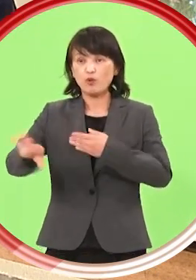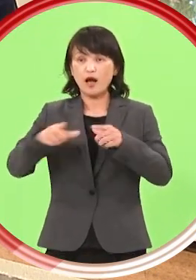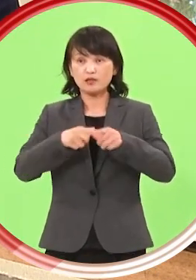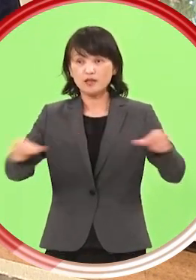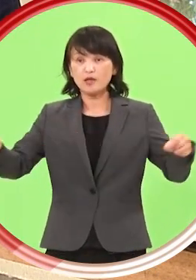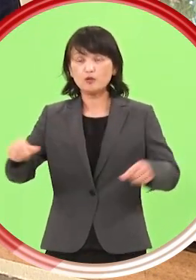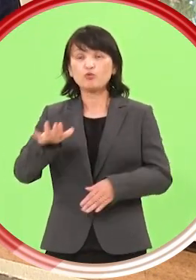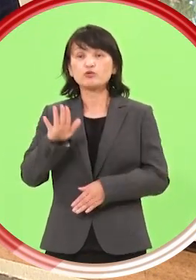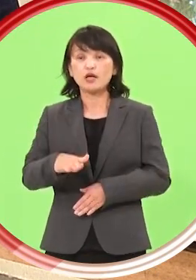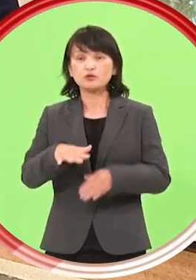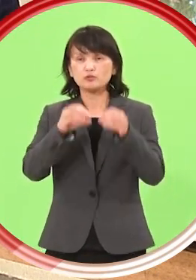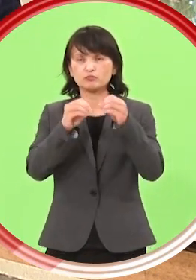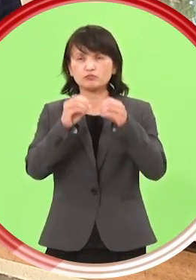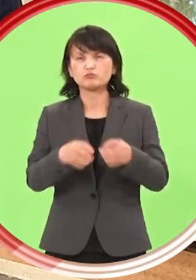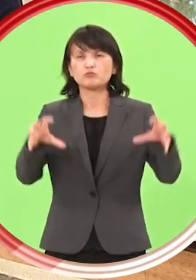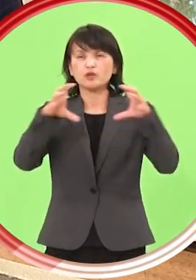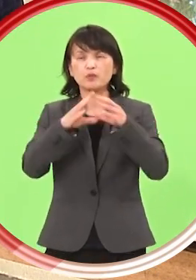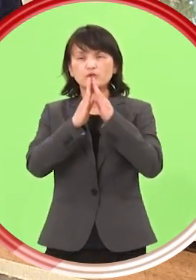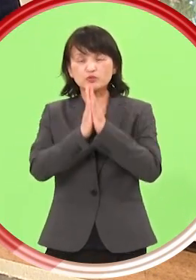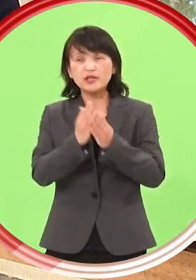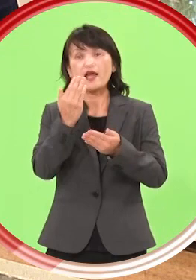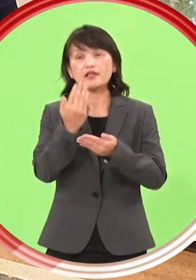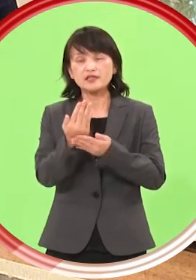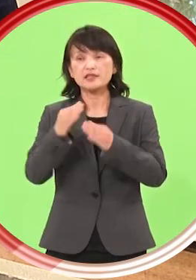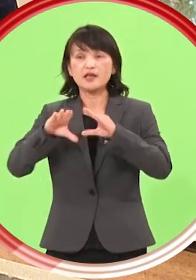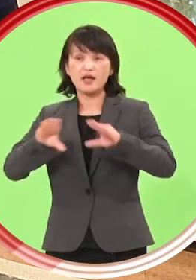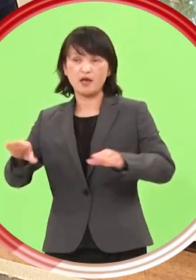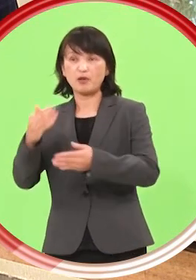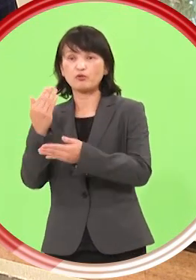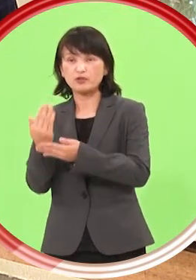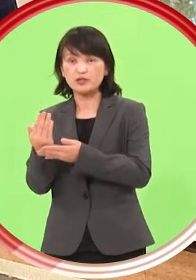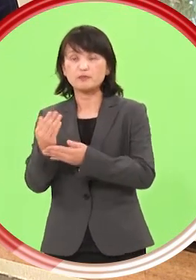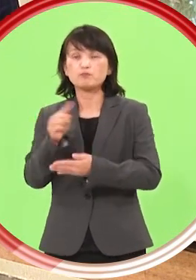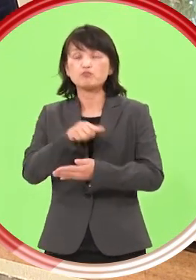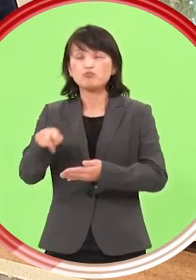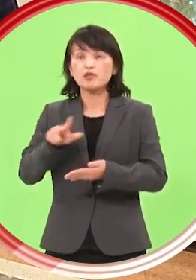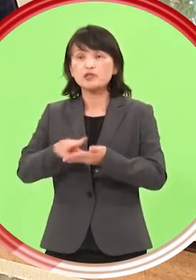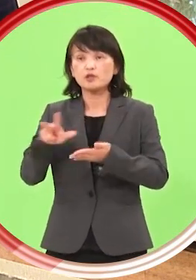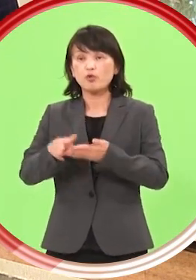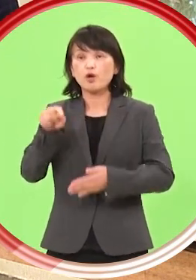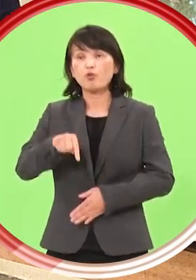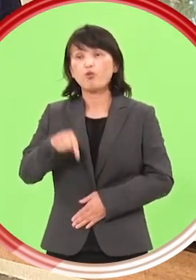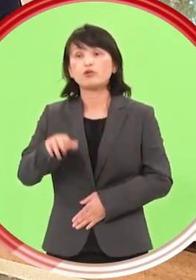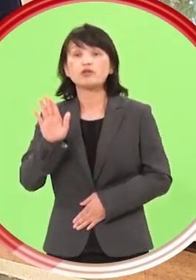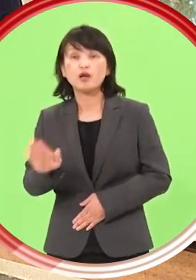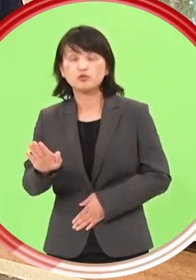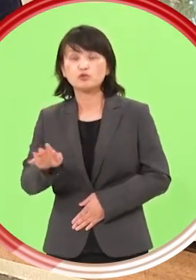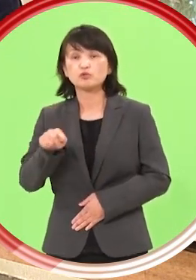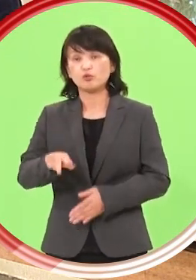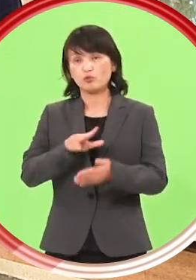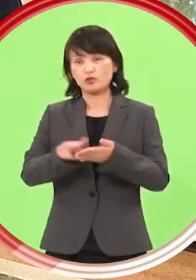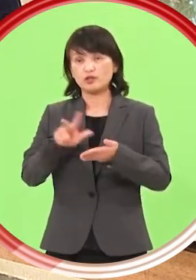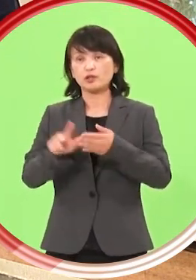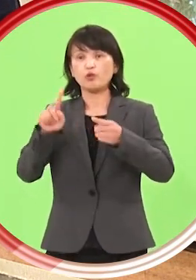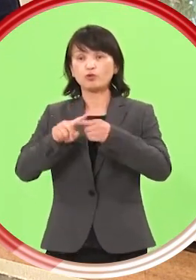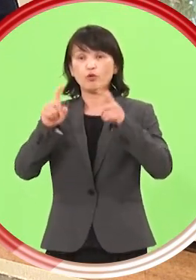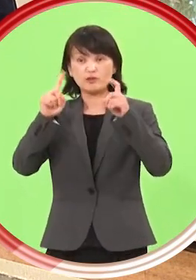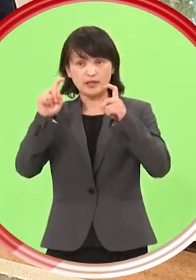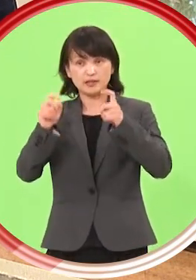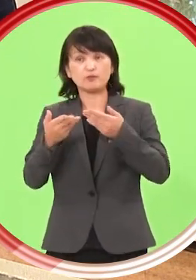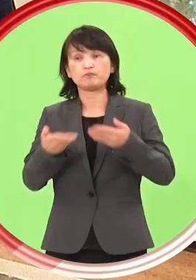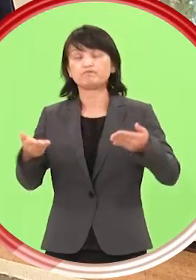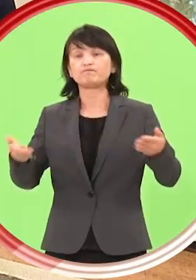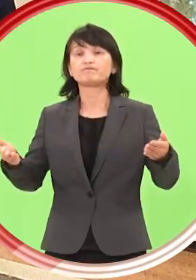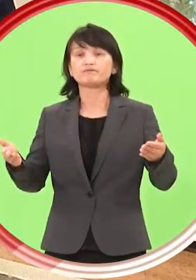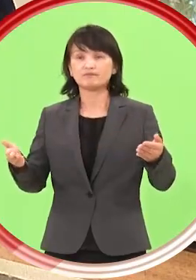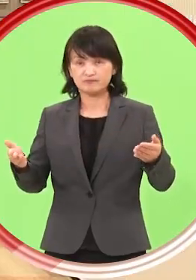内を中心に全国に残る原爆慰霊碑や平和記念碑について所蔵資料や写真パネルで紹介し